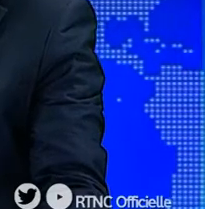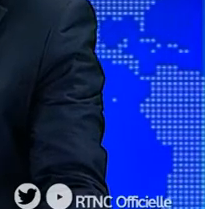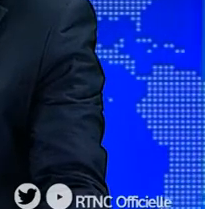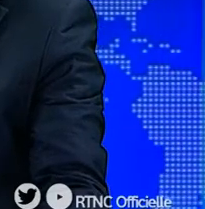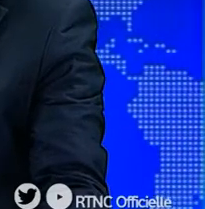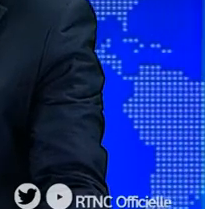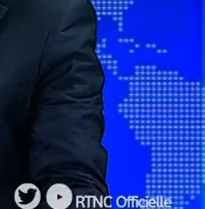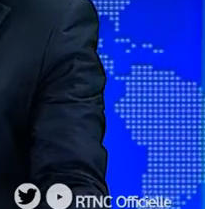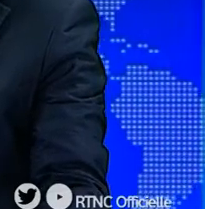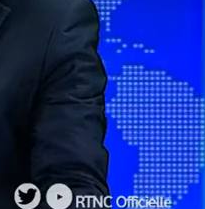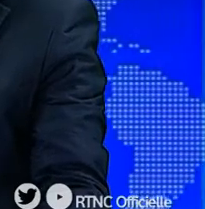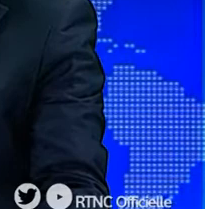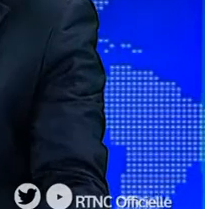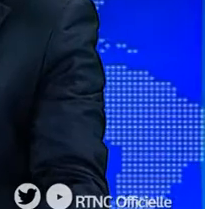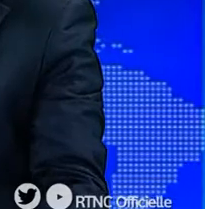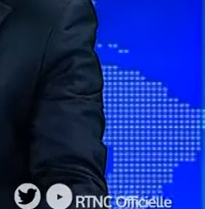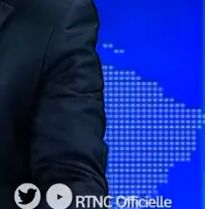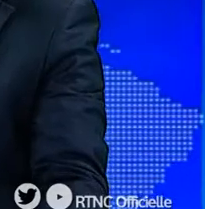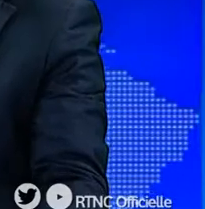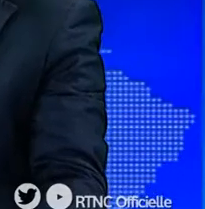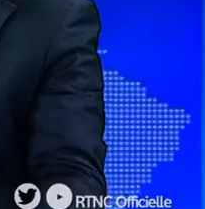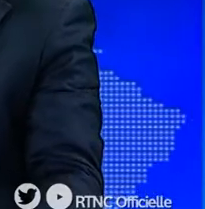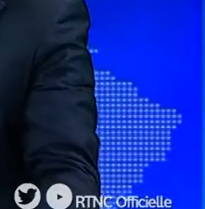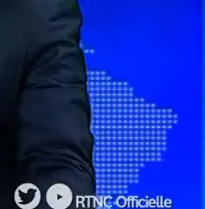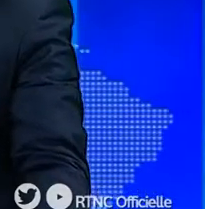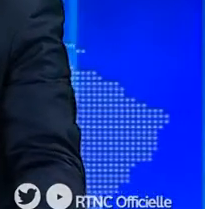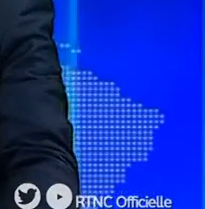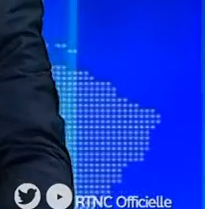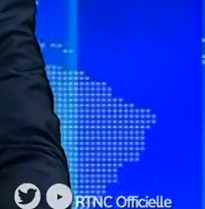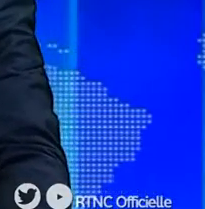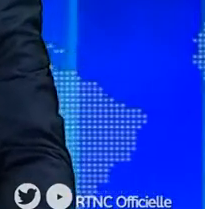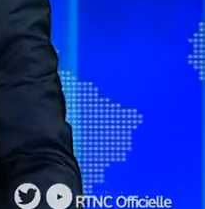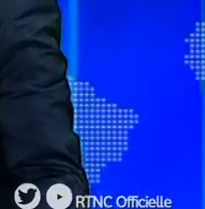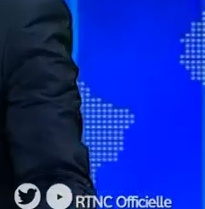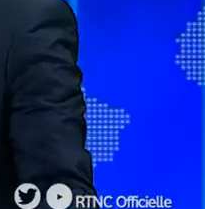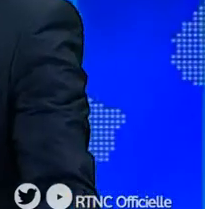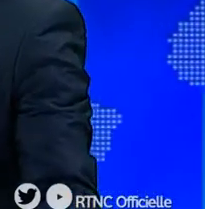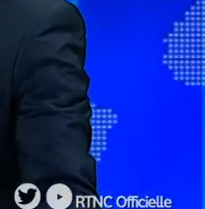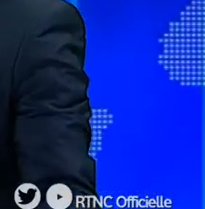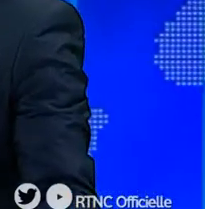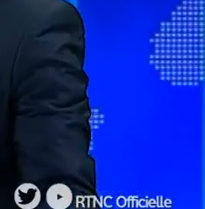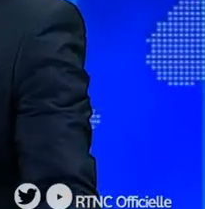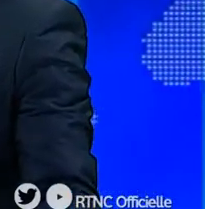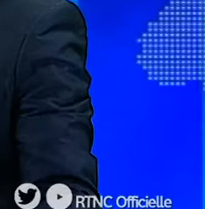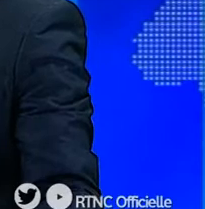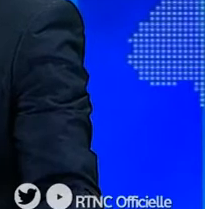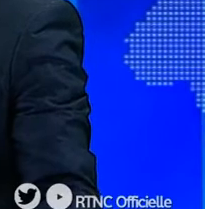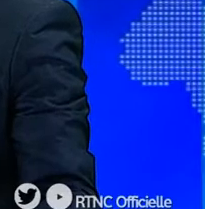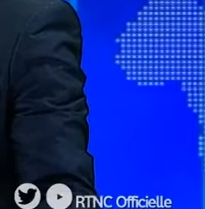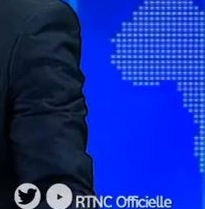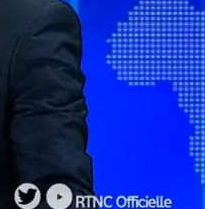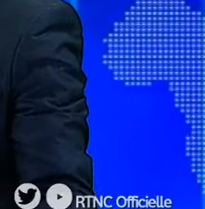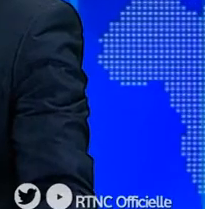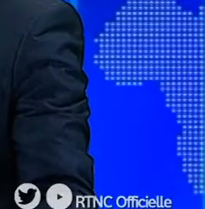viendra un temps après le déconfinement, mais on convie tous les croyants de prendre du temps, chacun selon leur